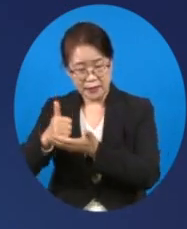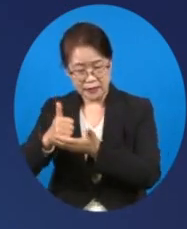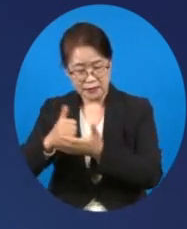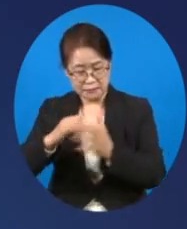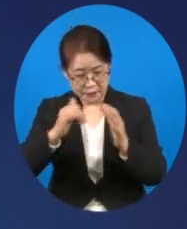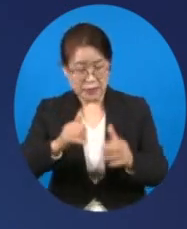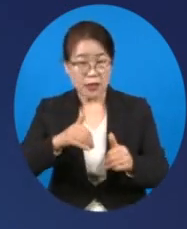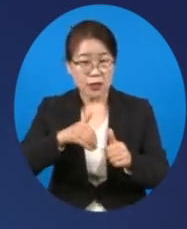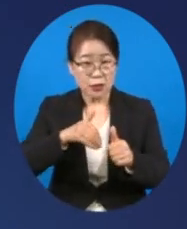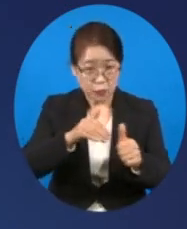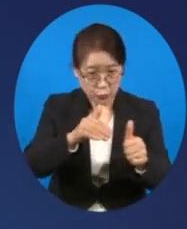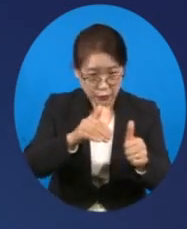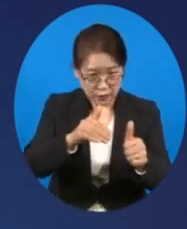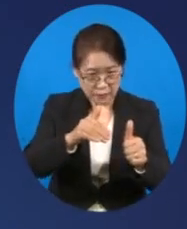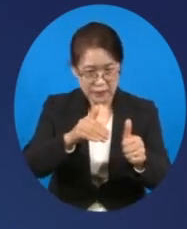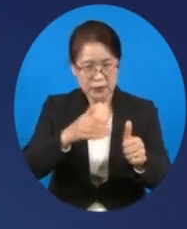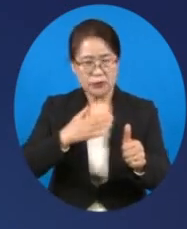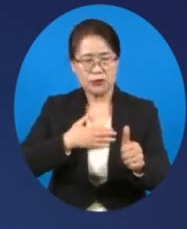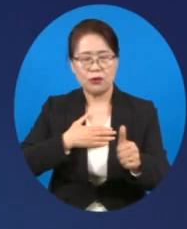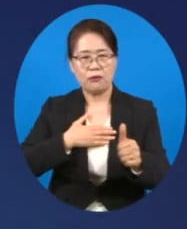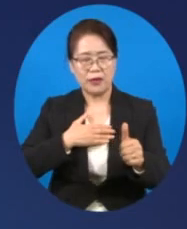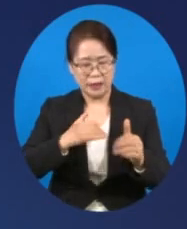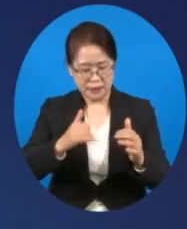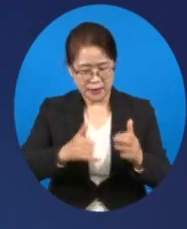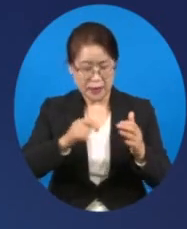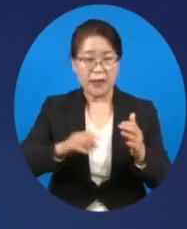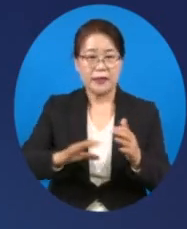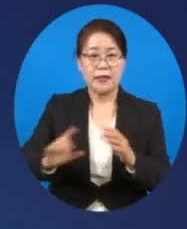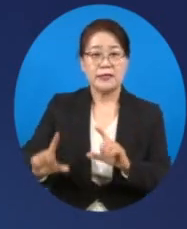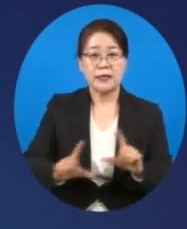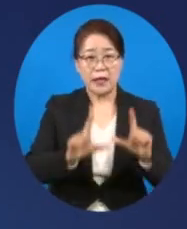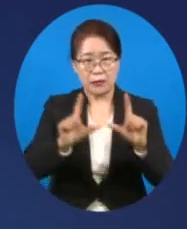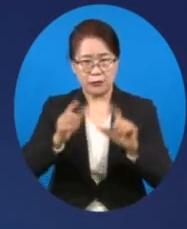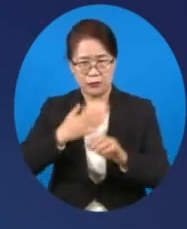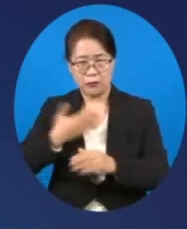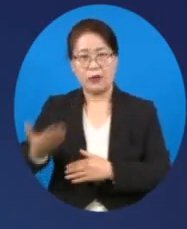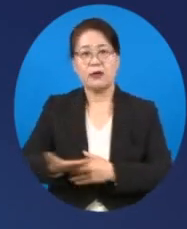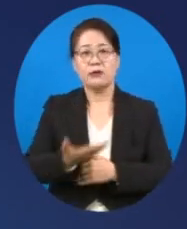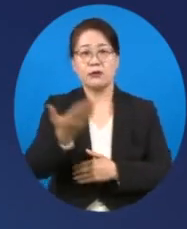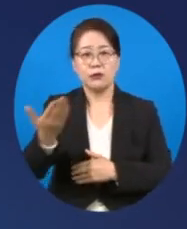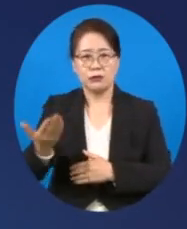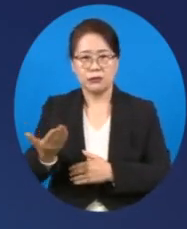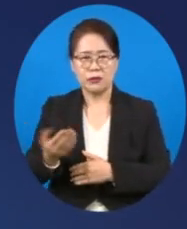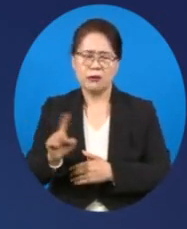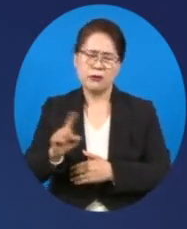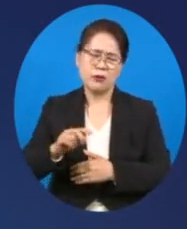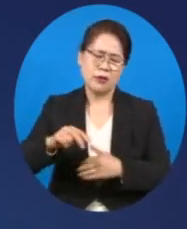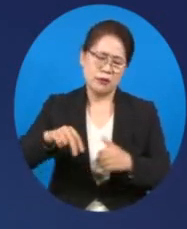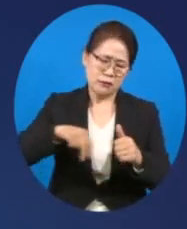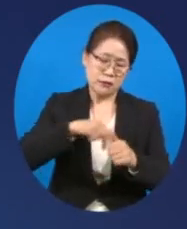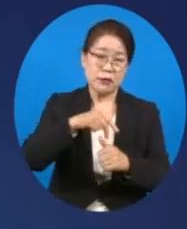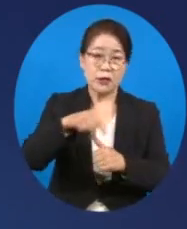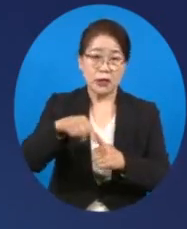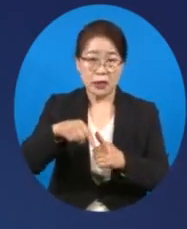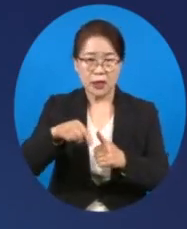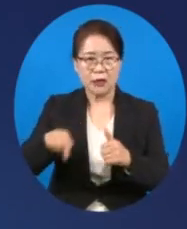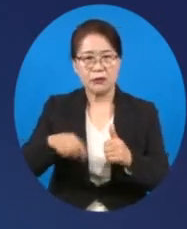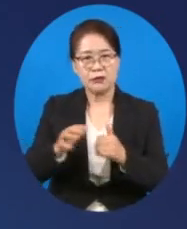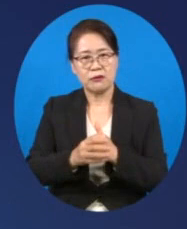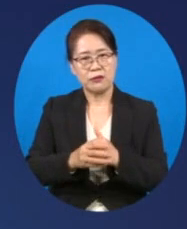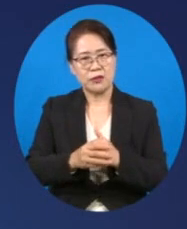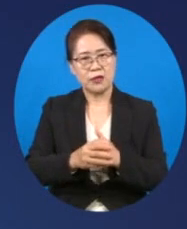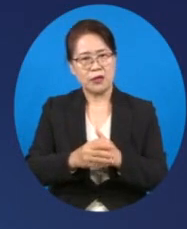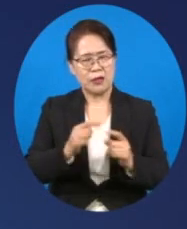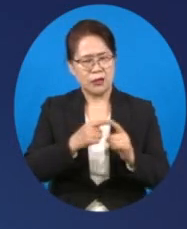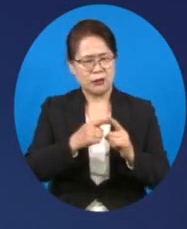세상 속에 살아가는 저와 여러분들이 어떠한 상황 속에서도 심지어는 내가